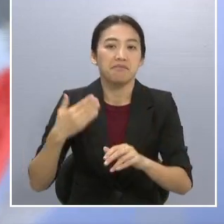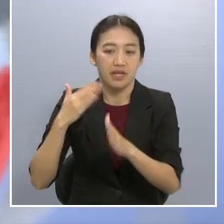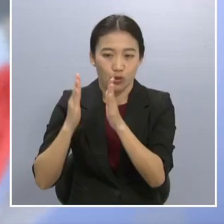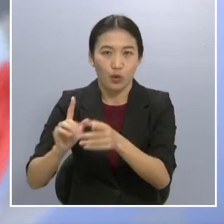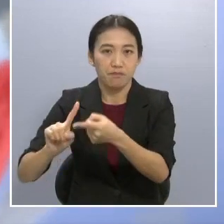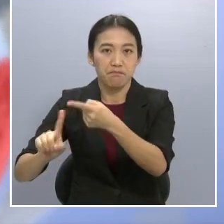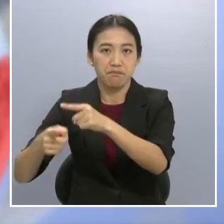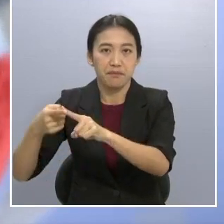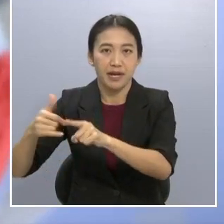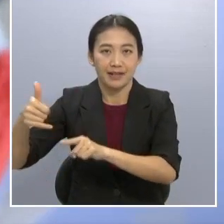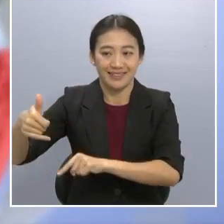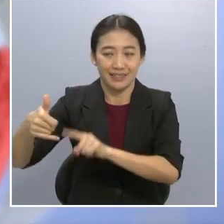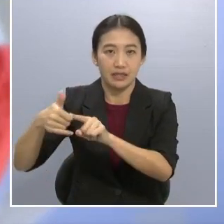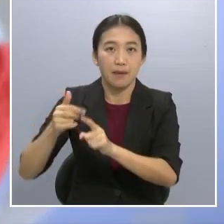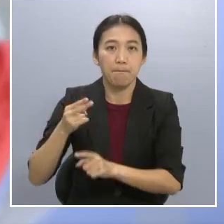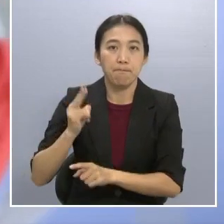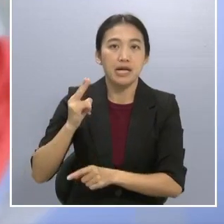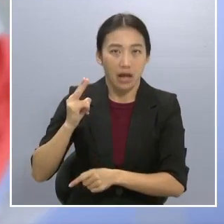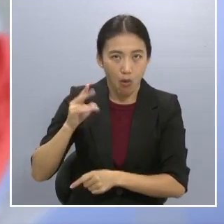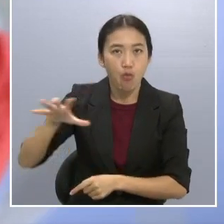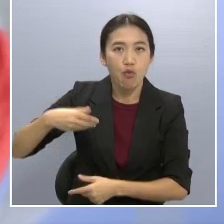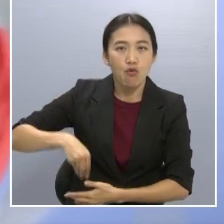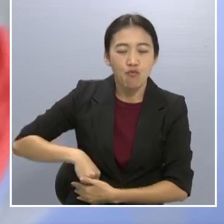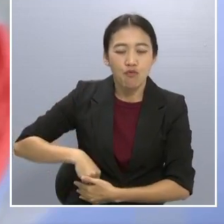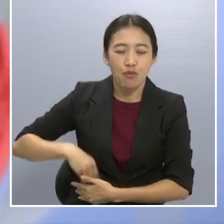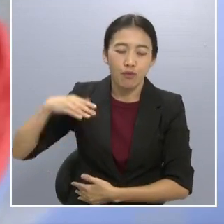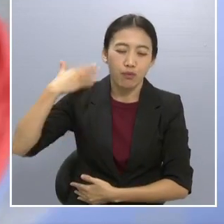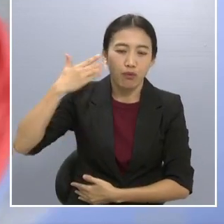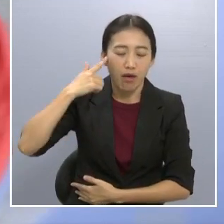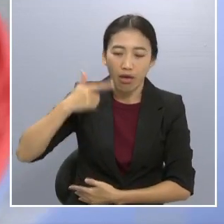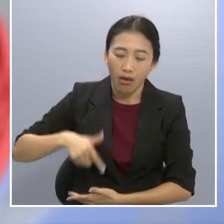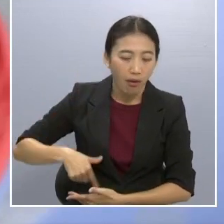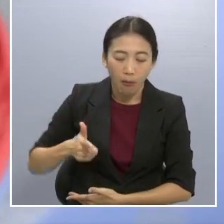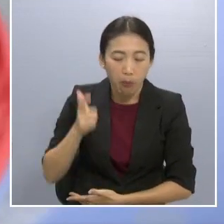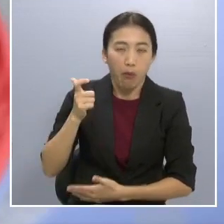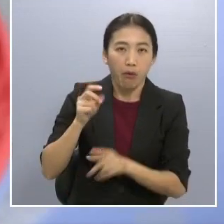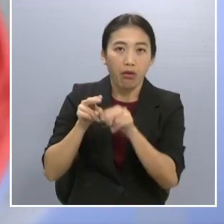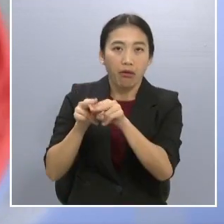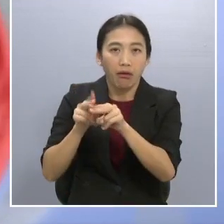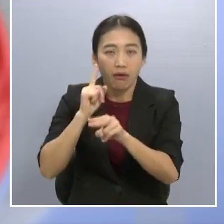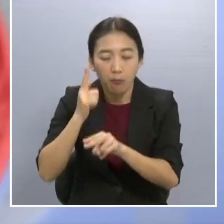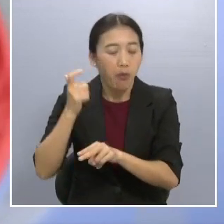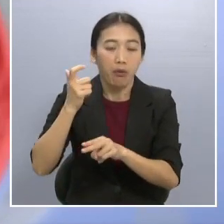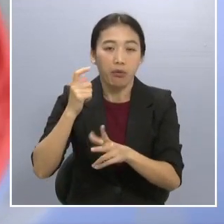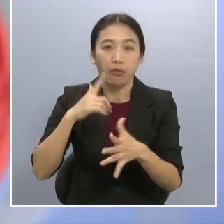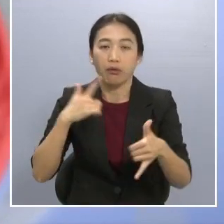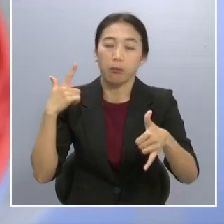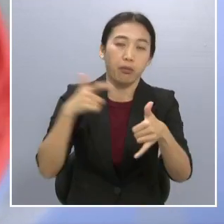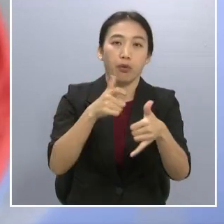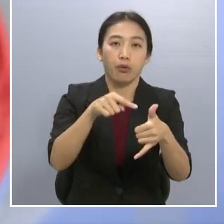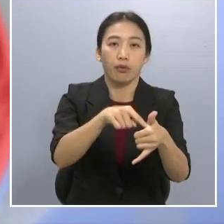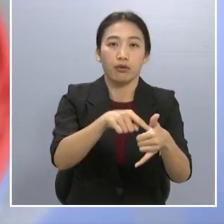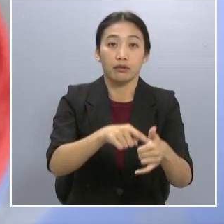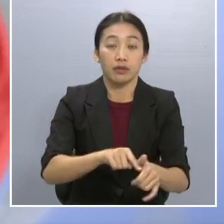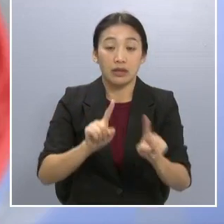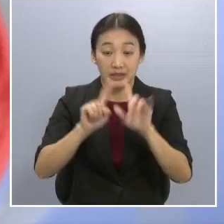ปืนลั่นณวันนี้นะฮะคุณแม่ของน้องโชคเขาร้องกลับมาที่ทางทีมข่าวของช่อง3อีกแล้วบอกว่าเ